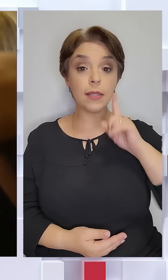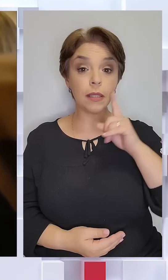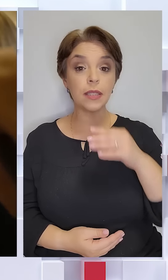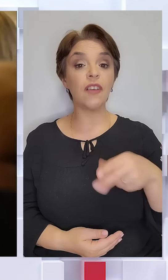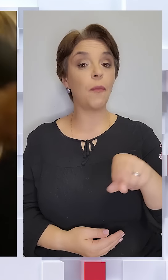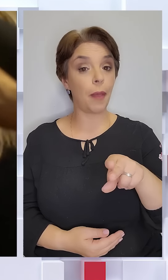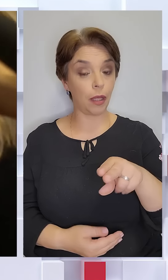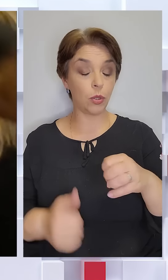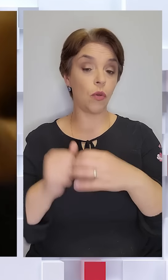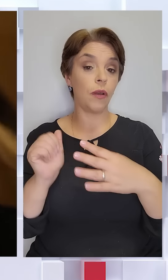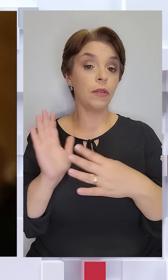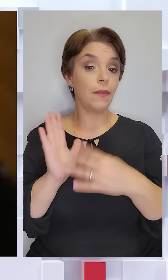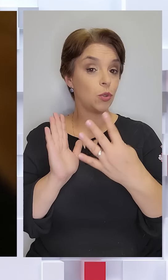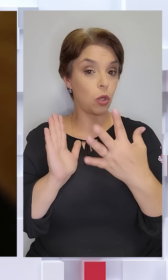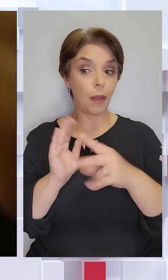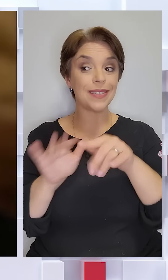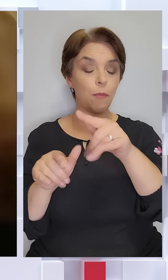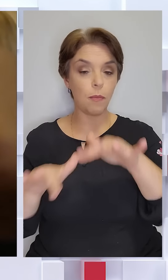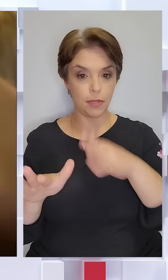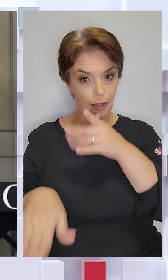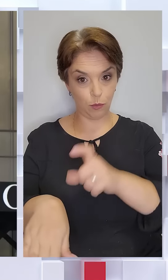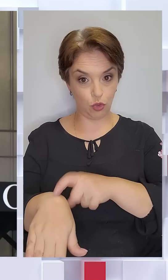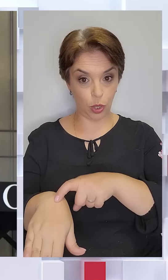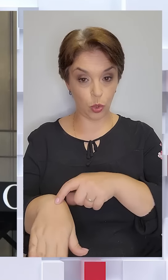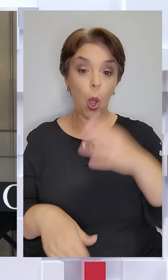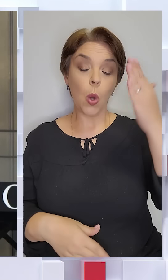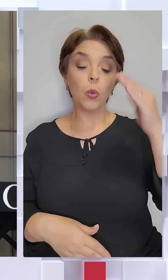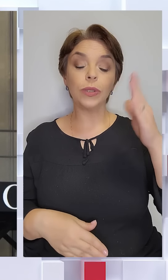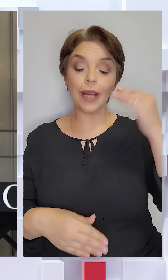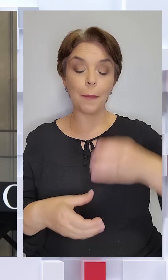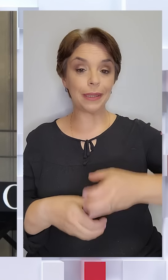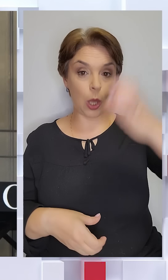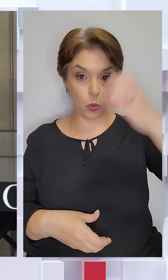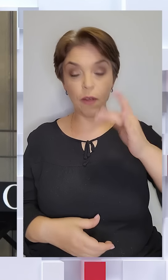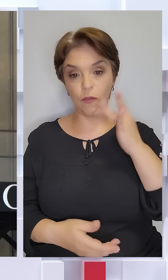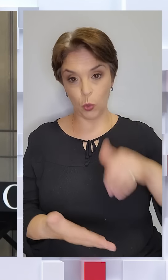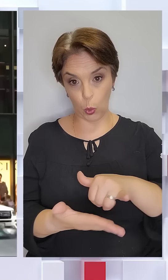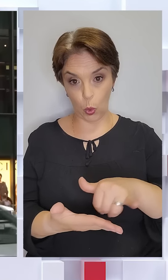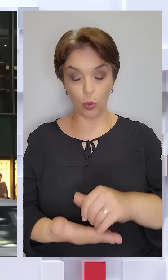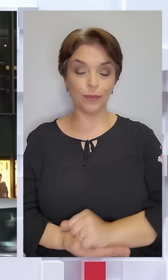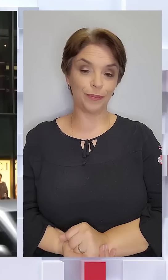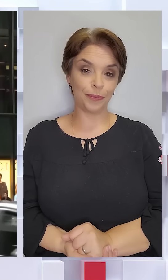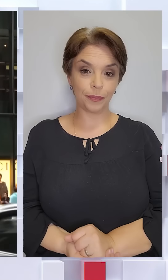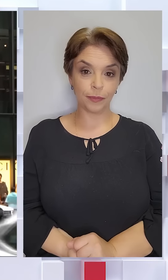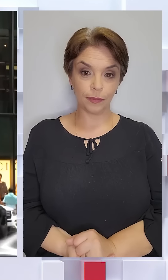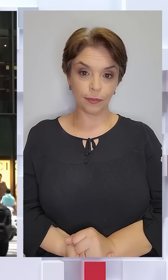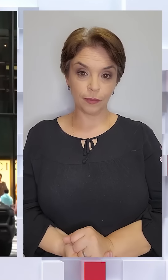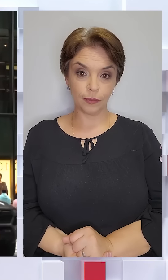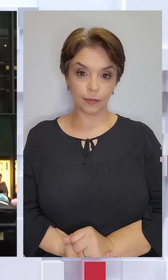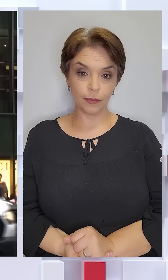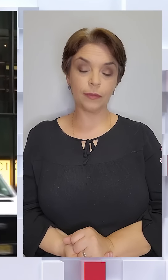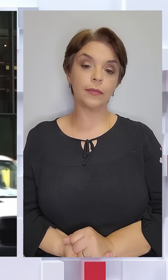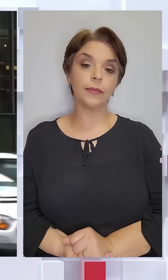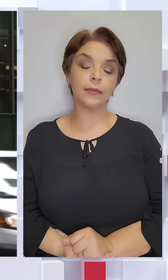у п'ятницю о 9:45 за місцевим часом у Трамп-Тауері в Нью-Йорку. Із Вашингтона, Сполучених Штатів,